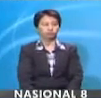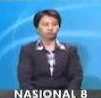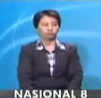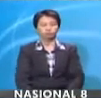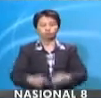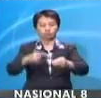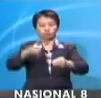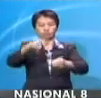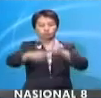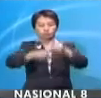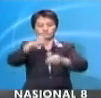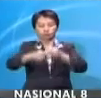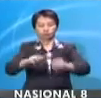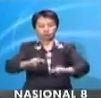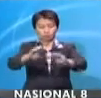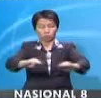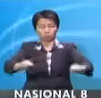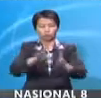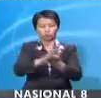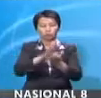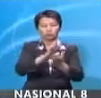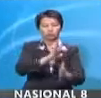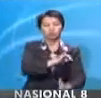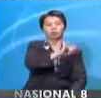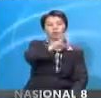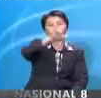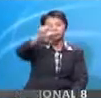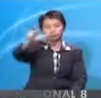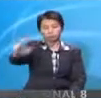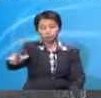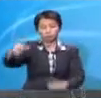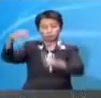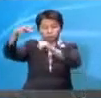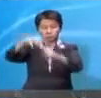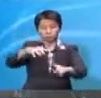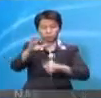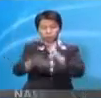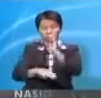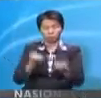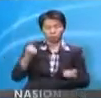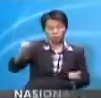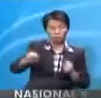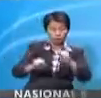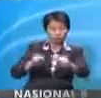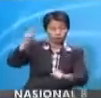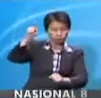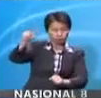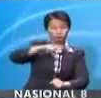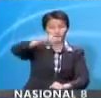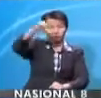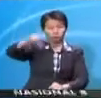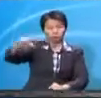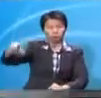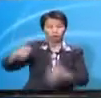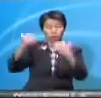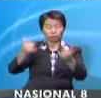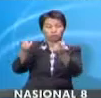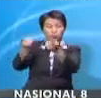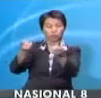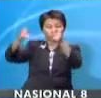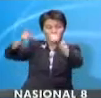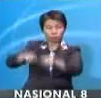Berkenaan dengan murid-murid sekolah yang pergi ke kejohanan karate kat Nepal yang sekarang